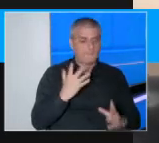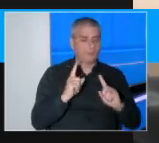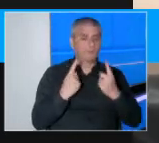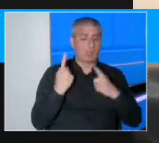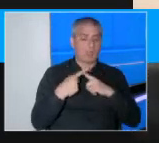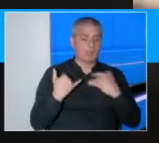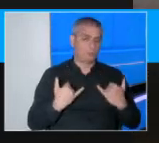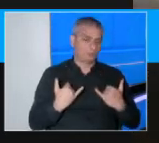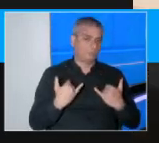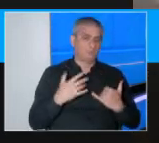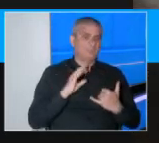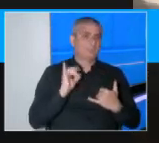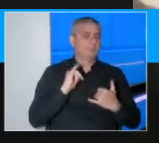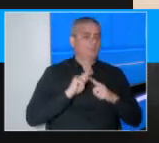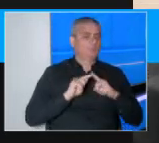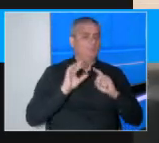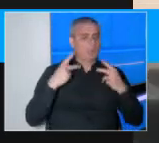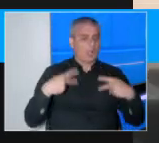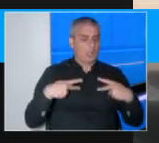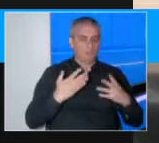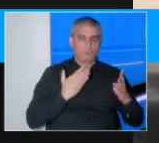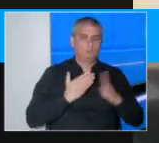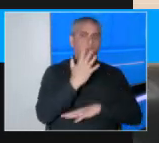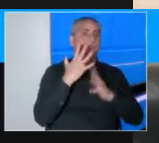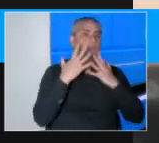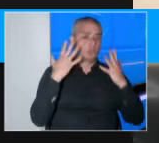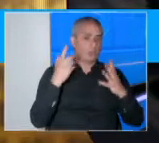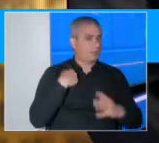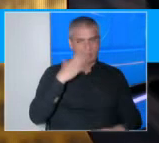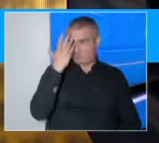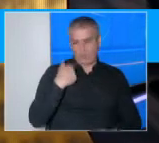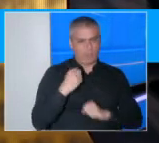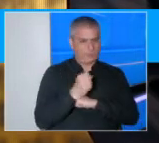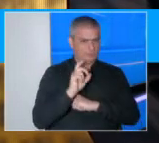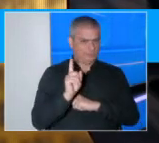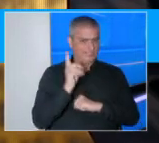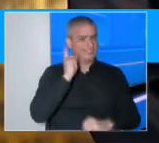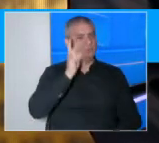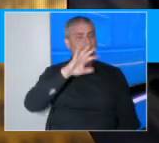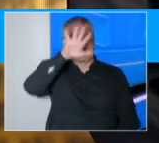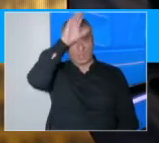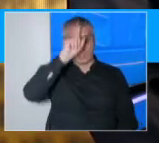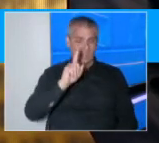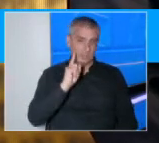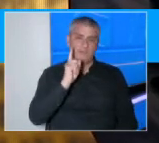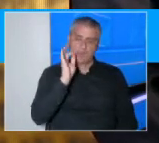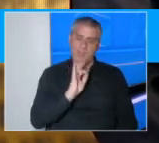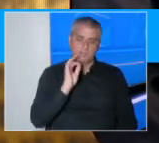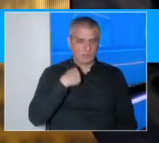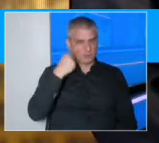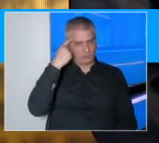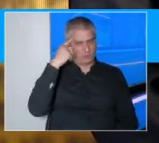שקרה עדיין איזשהו סוג של חשש לפריצה גדולה, אני לא מקל ראש באיומים איראניים, אבל עדיין אני